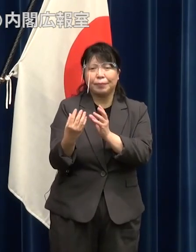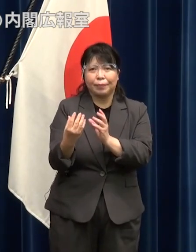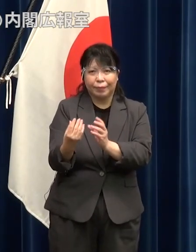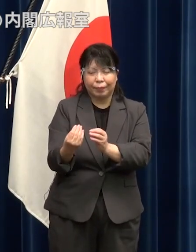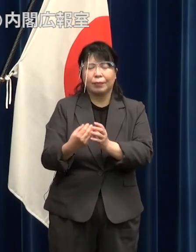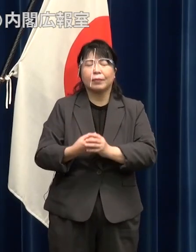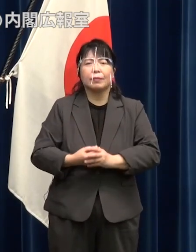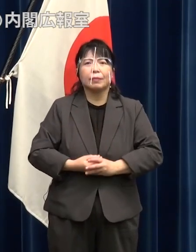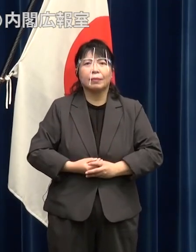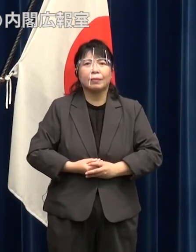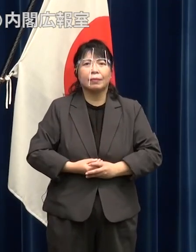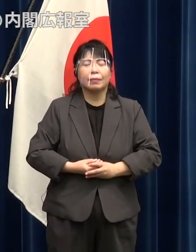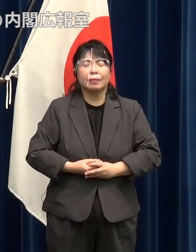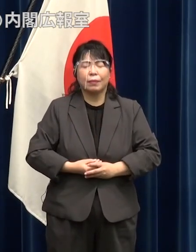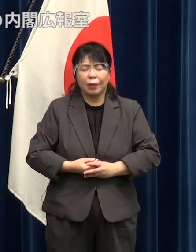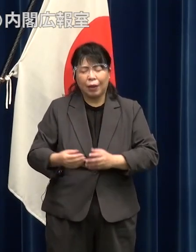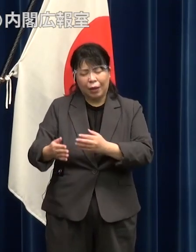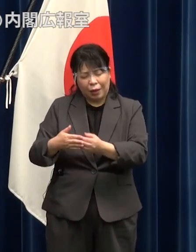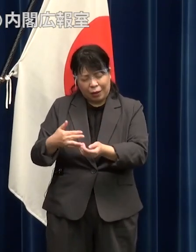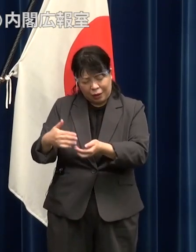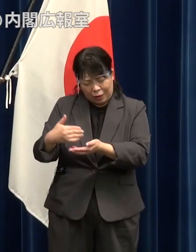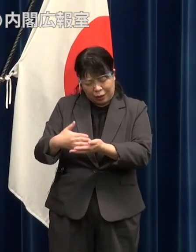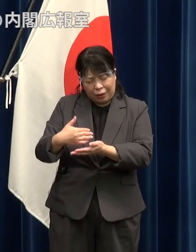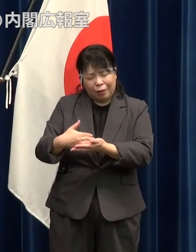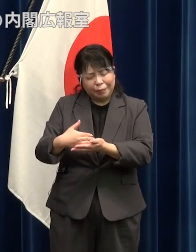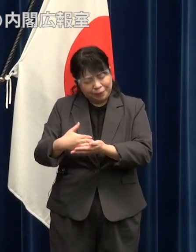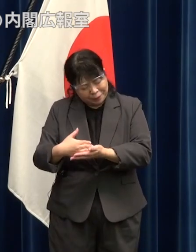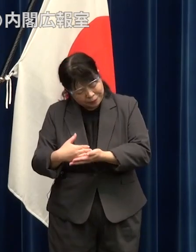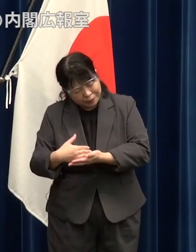験は胸が苦しくなる、まさに